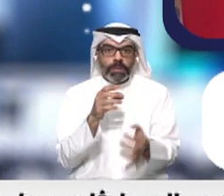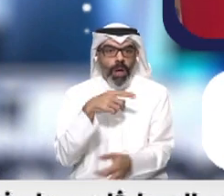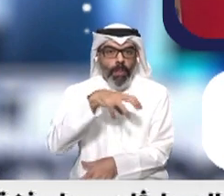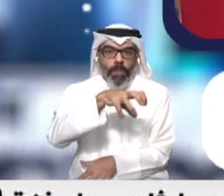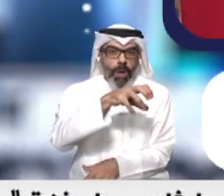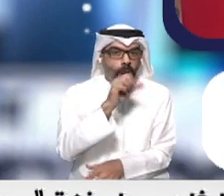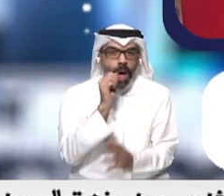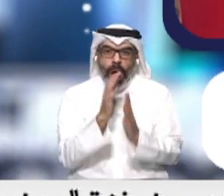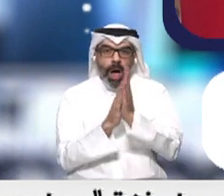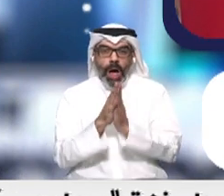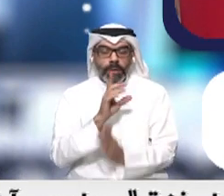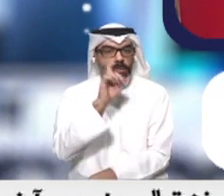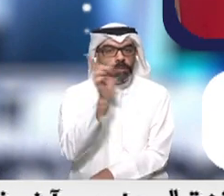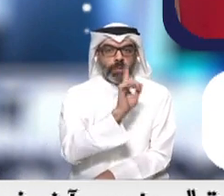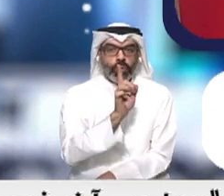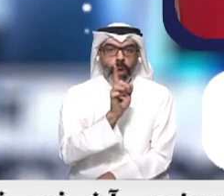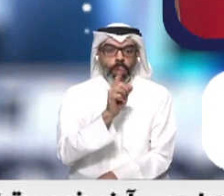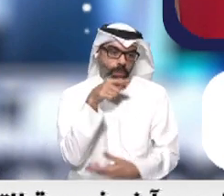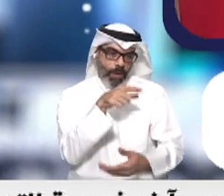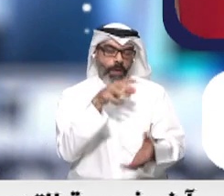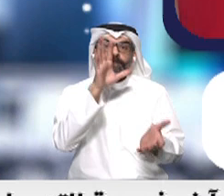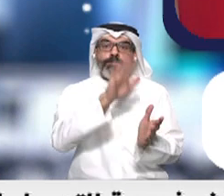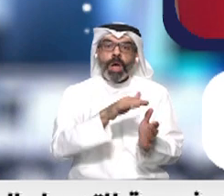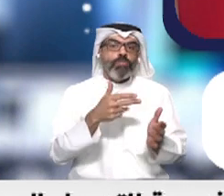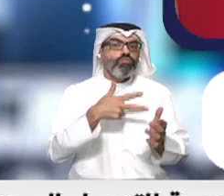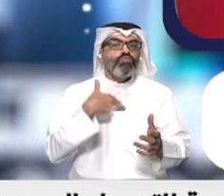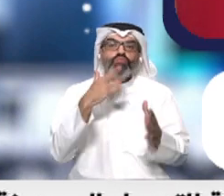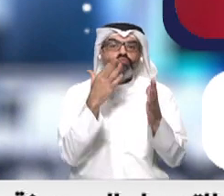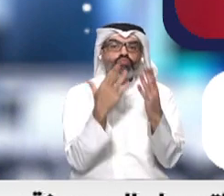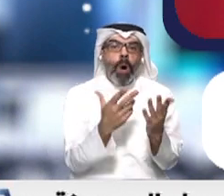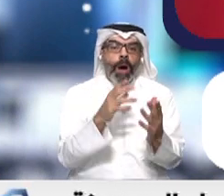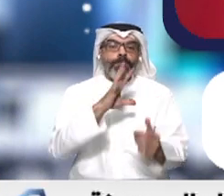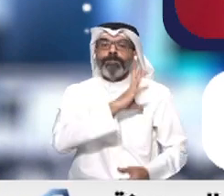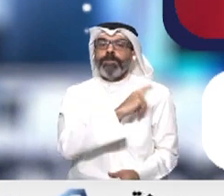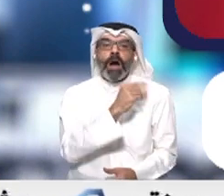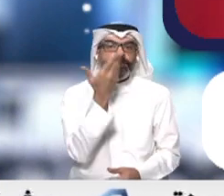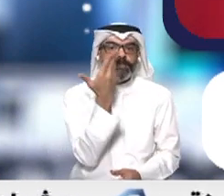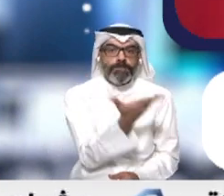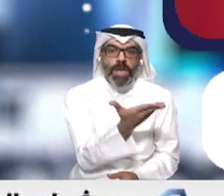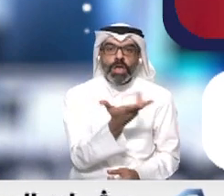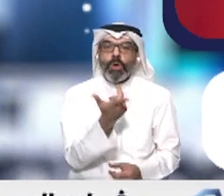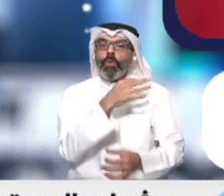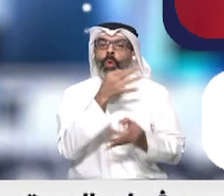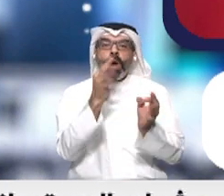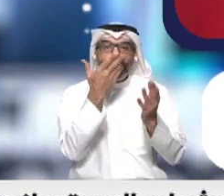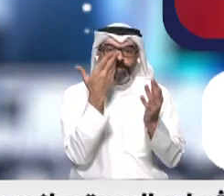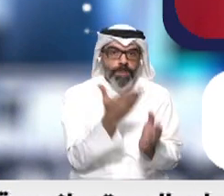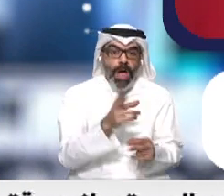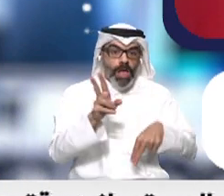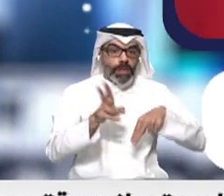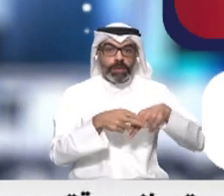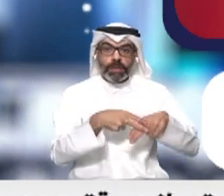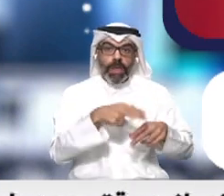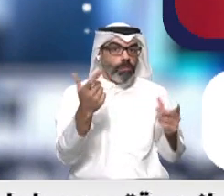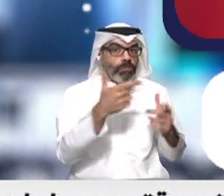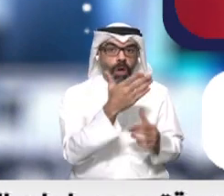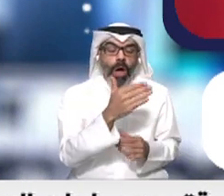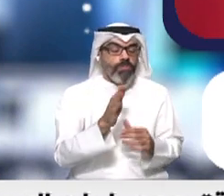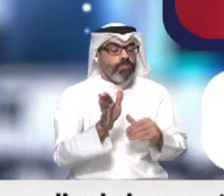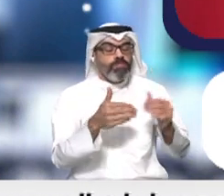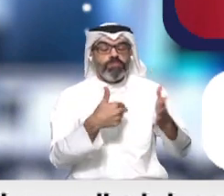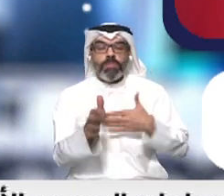أو اختزال أسرع الإسرائيلي الفلسطيني فيما بين إسرائيل وحماس، وهي التفاف على